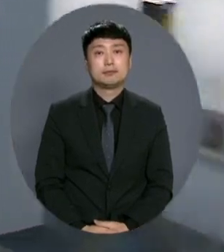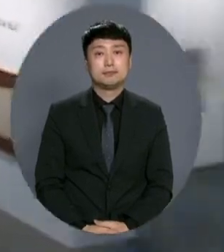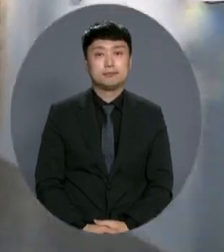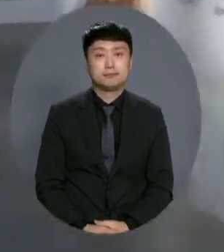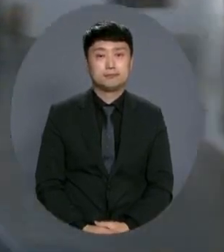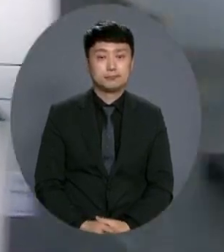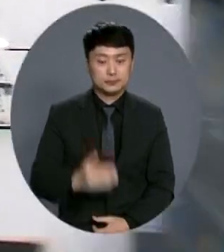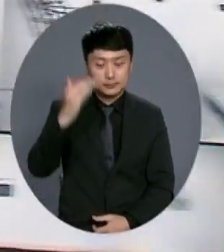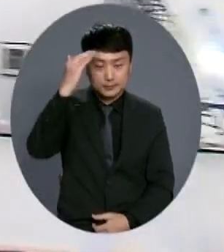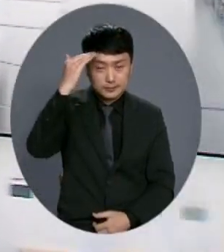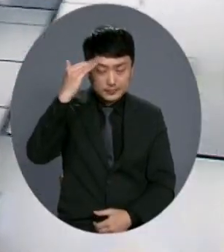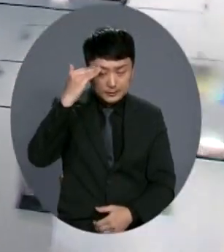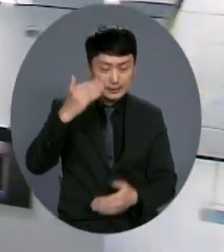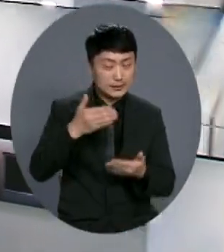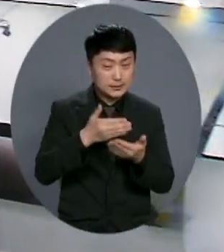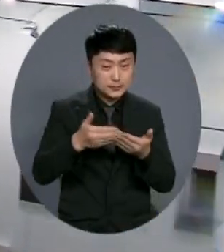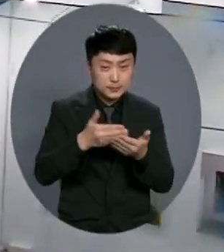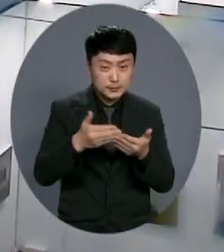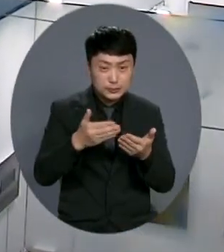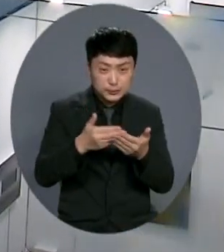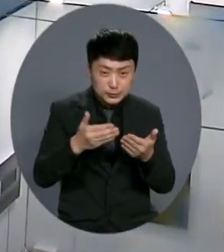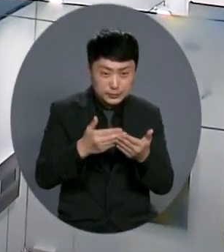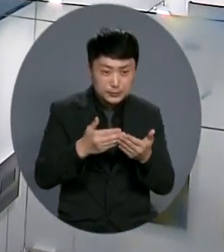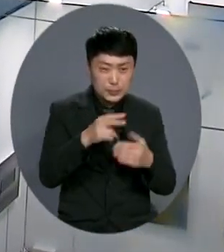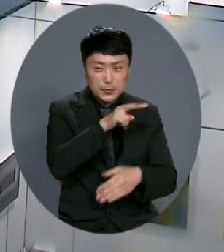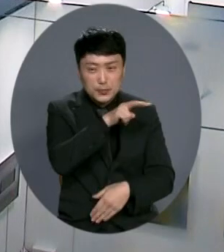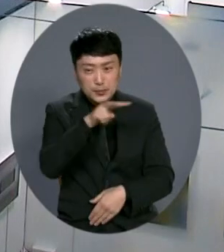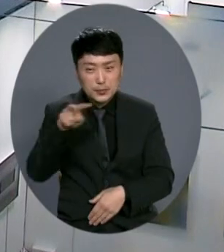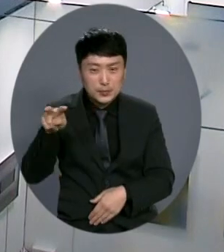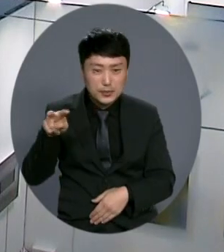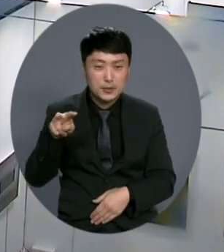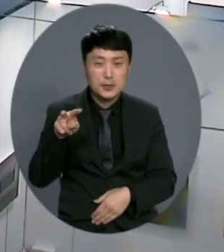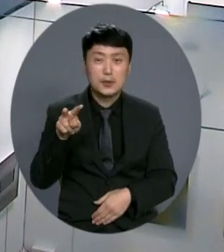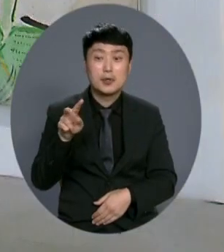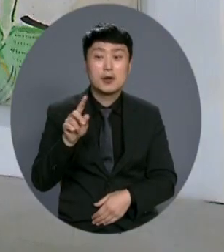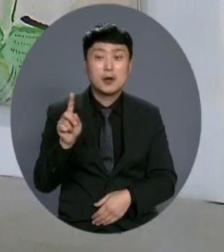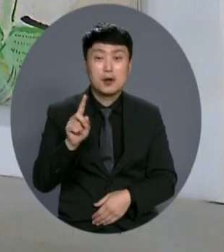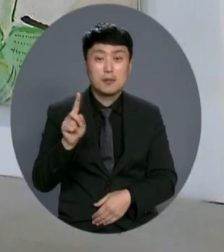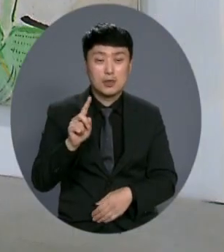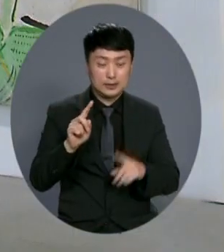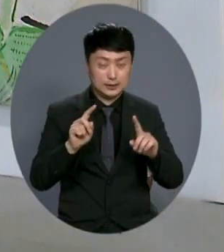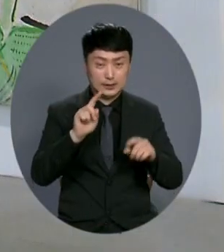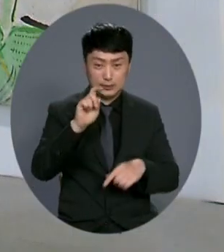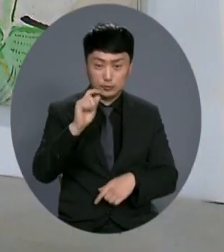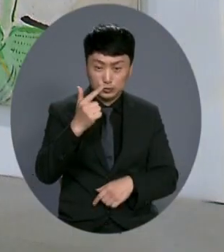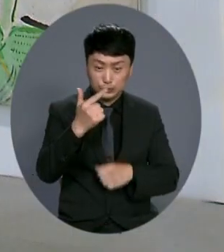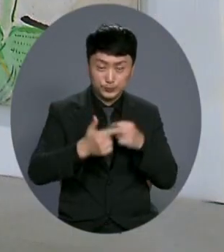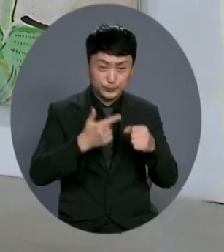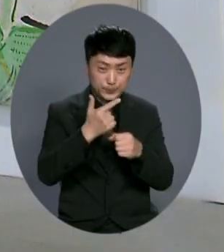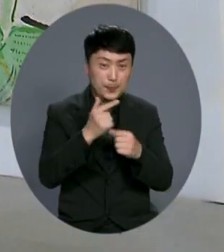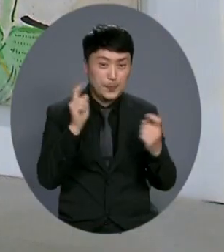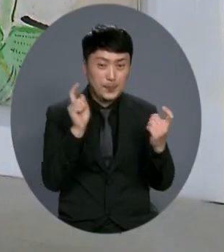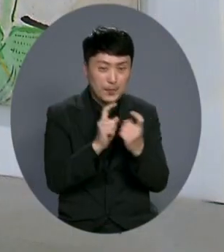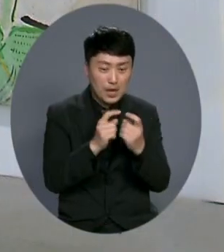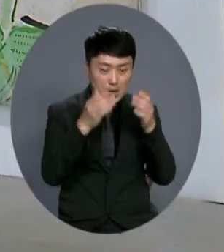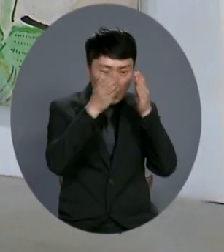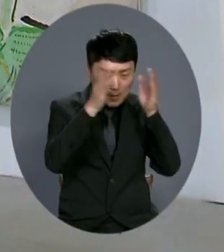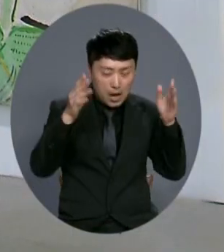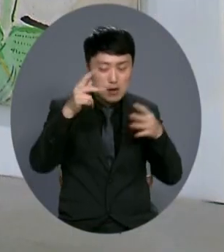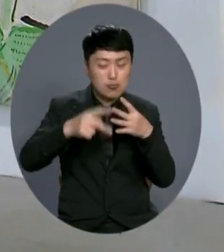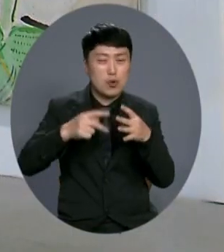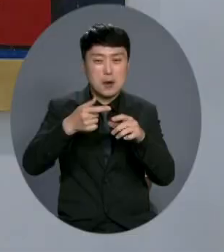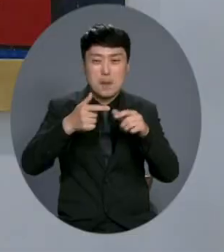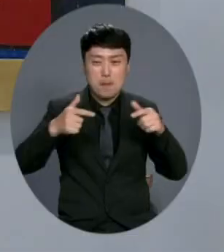국내 미술 시장의 흐름을 한눈에 파악할 수 있는 대구 국제아트페어. 16회째를 맞아 외연 확장과 프로그램